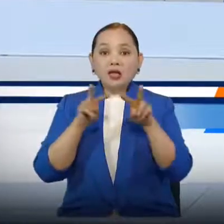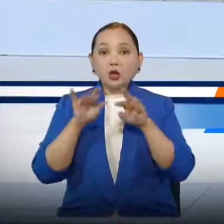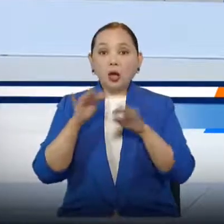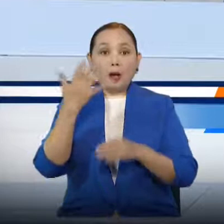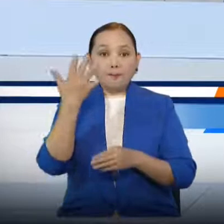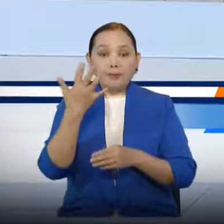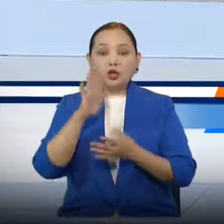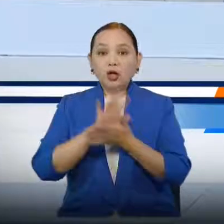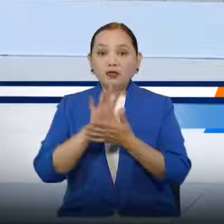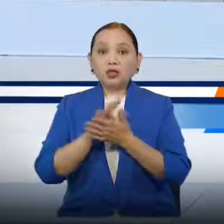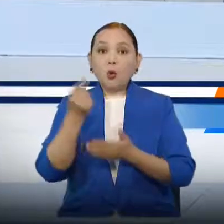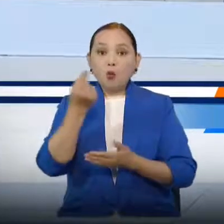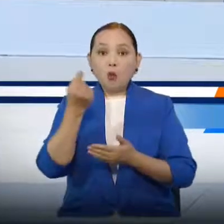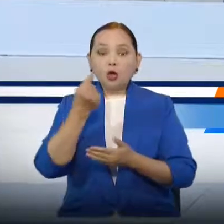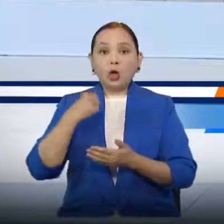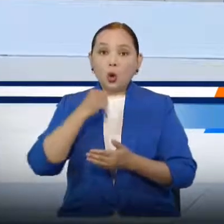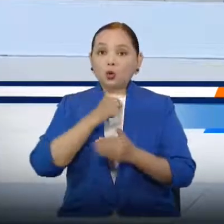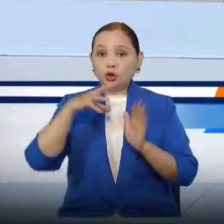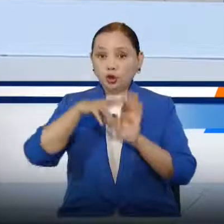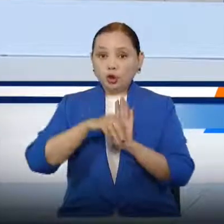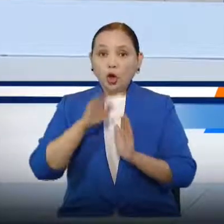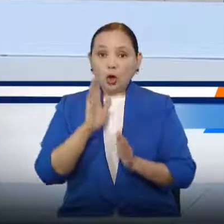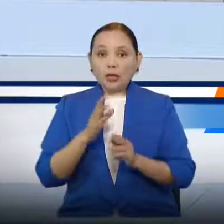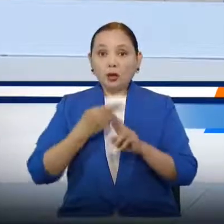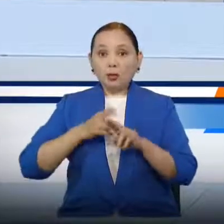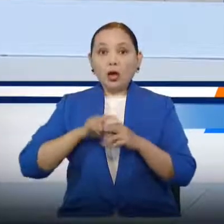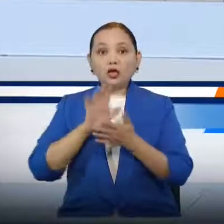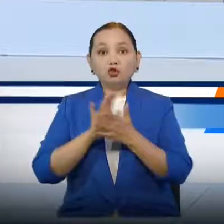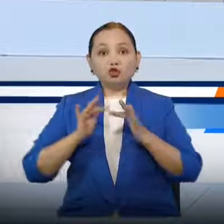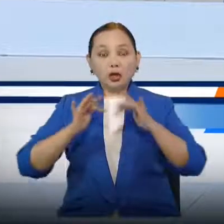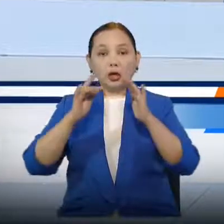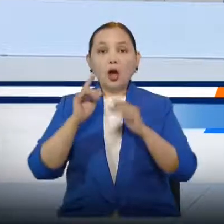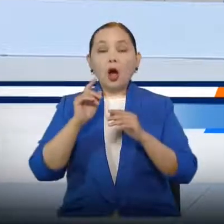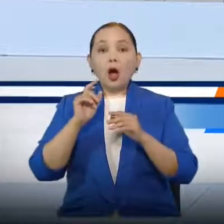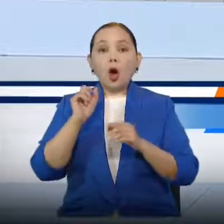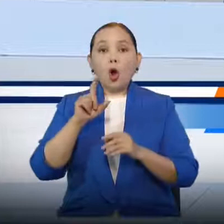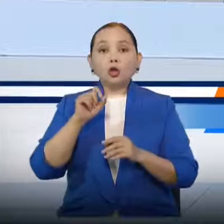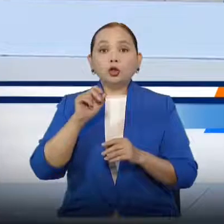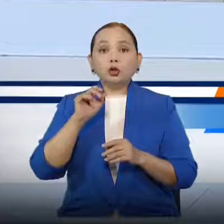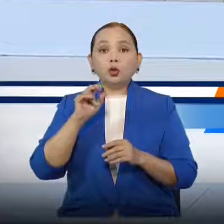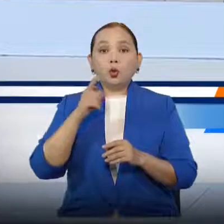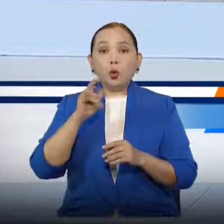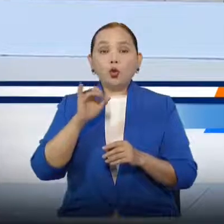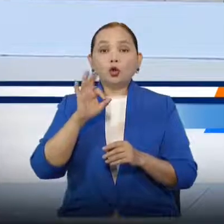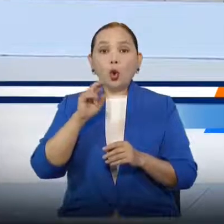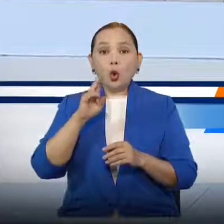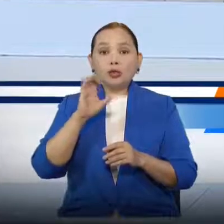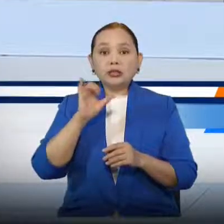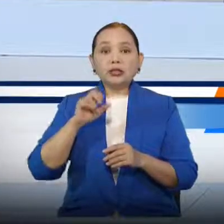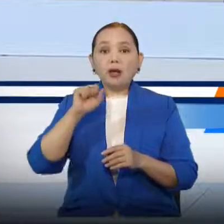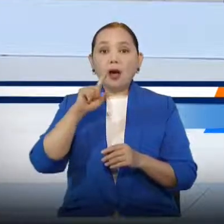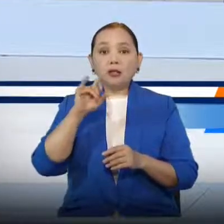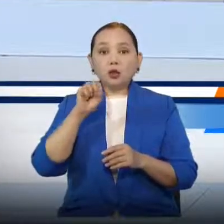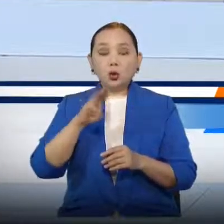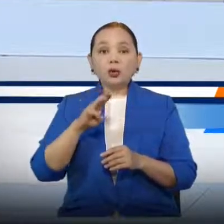asosiy ifloslantiruvchi moddalarni o'z ichiga oladi. Bular chang, oltin gugurt oksidi, uglerod oksidi, azot oksidlari